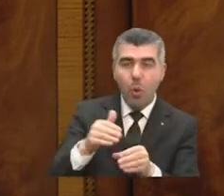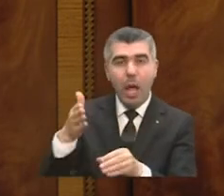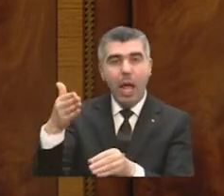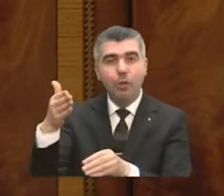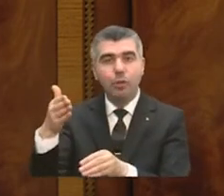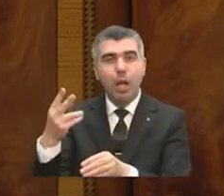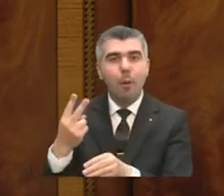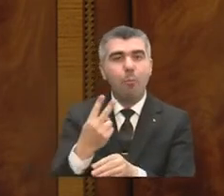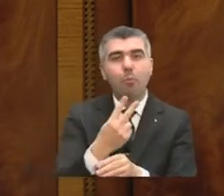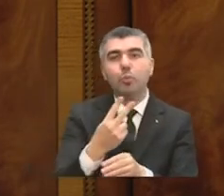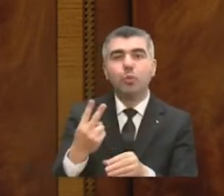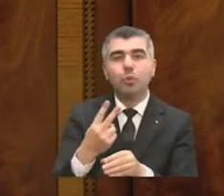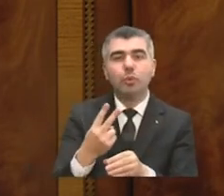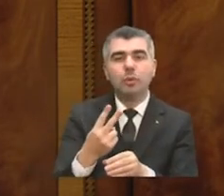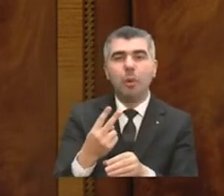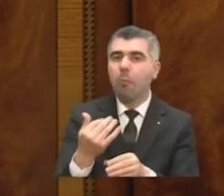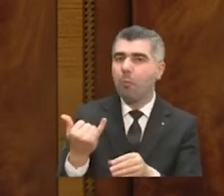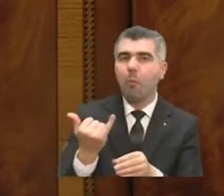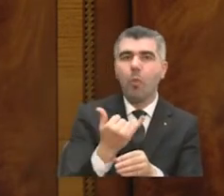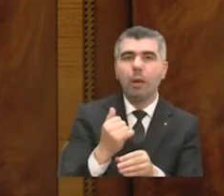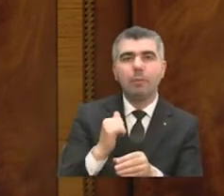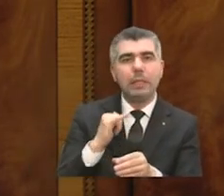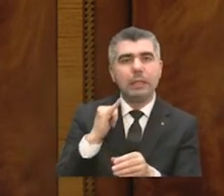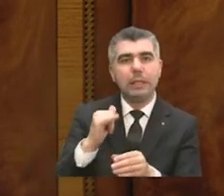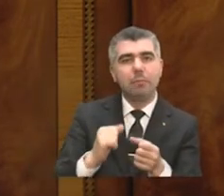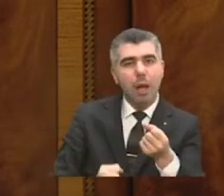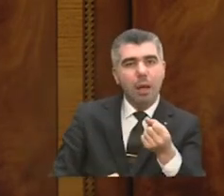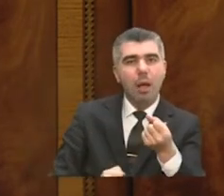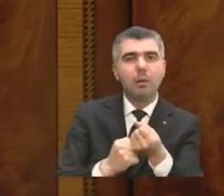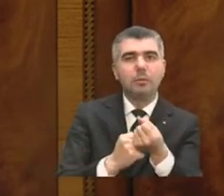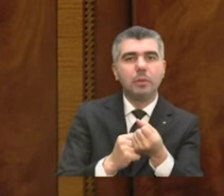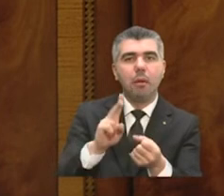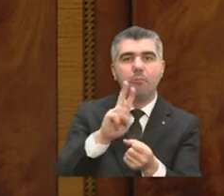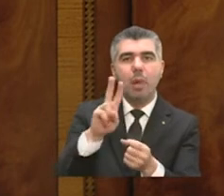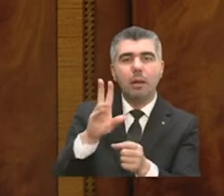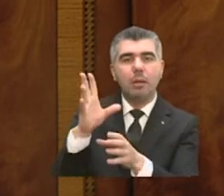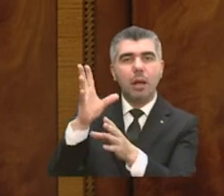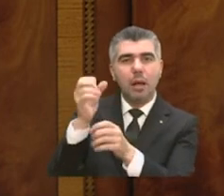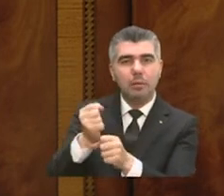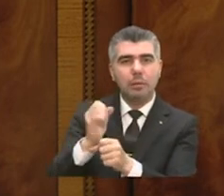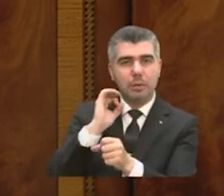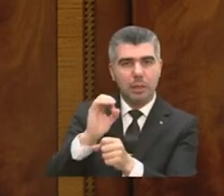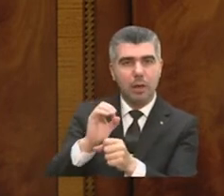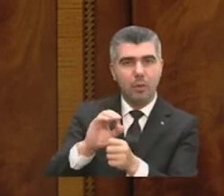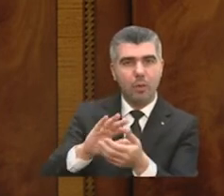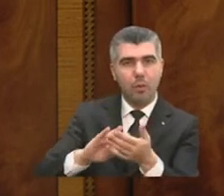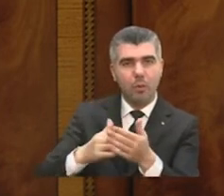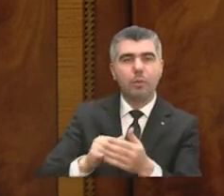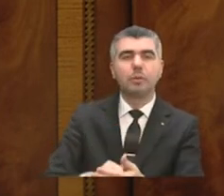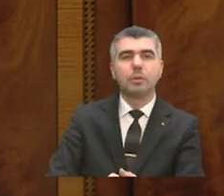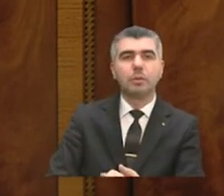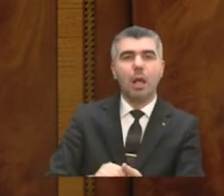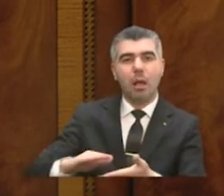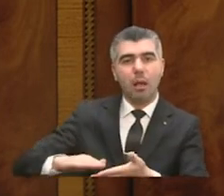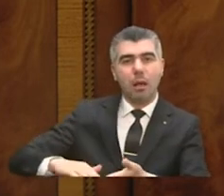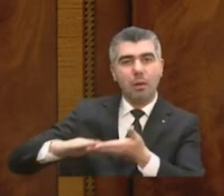nous avons le choix de nos décisions et de notre politique.